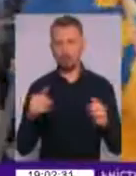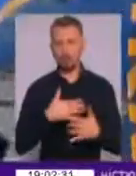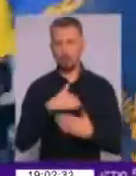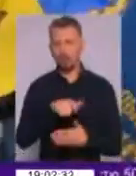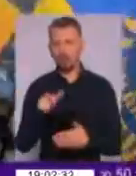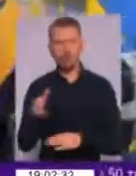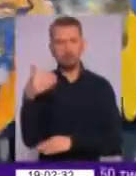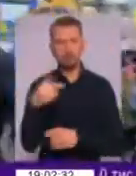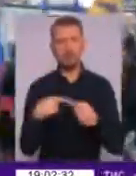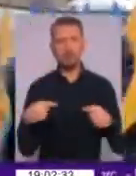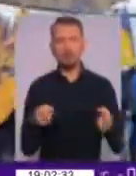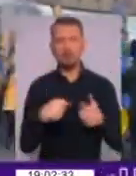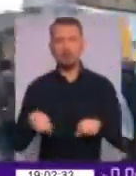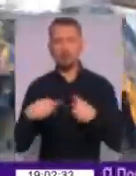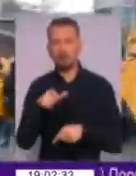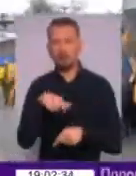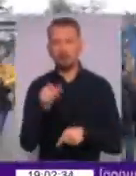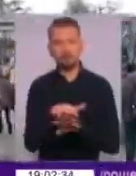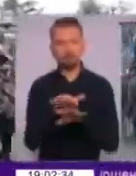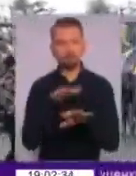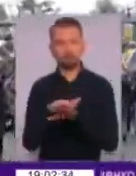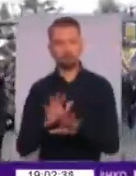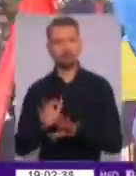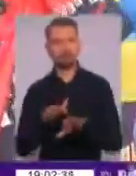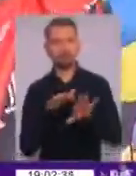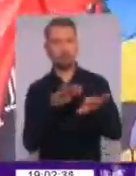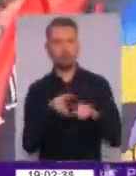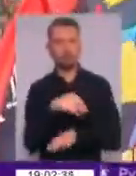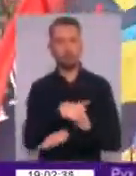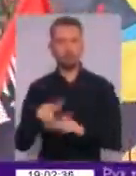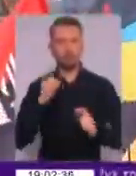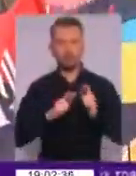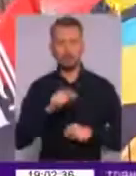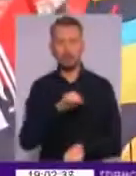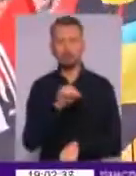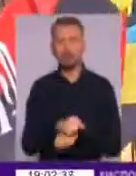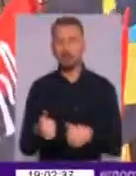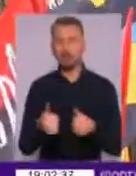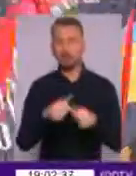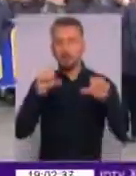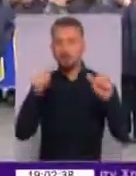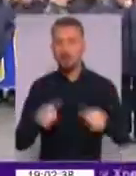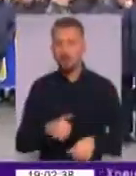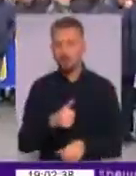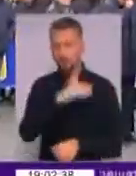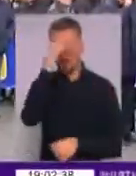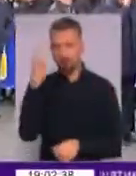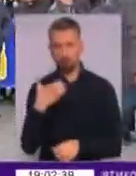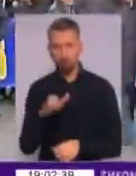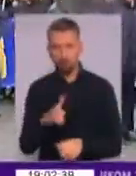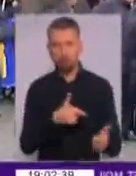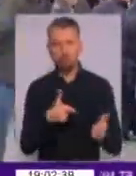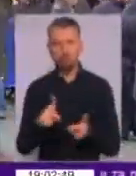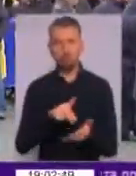різних організацій люди формують колони та рухаються вгору по Інститутській. Зупиняються біля меморіалу Небесної Сотні. Готуються йти до парламенту